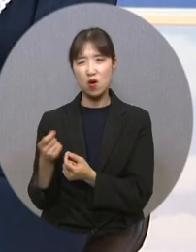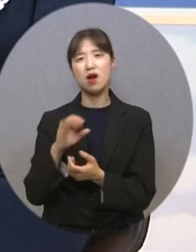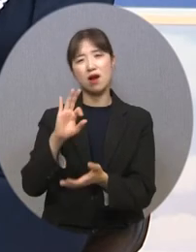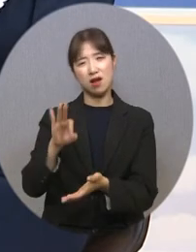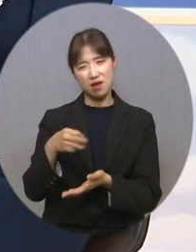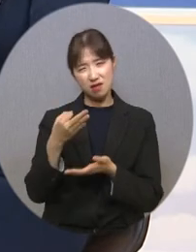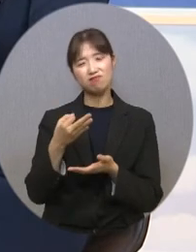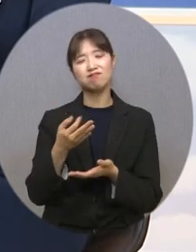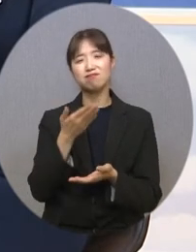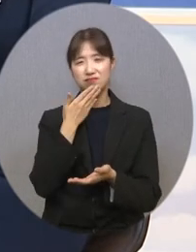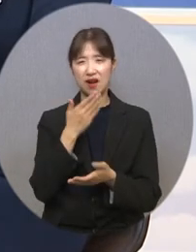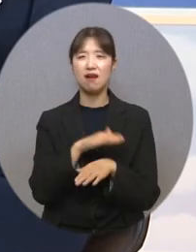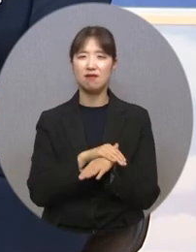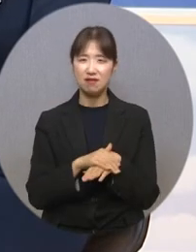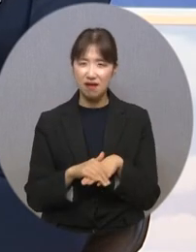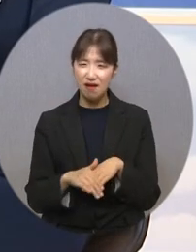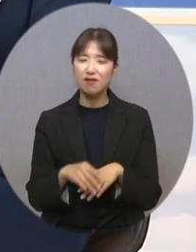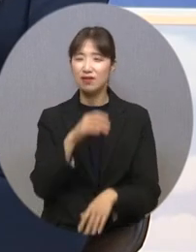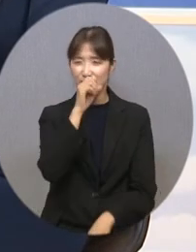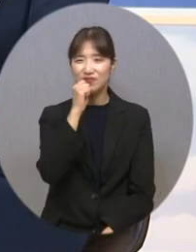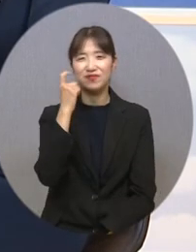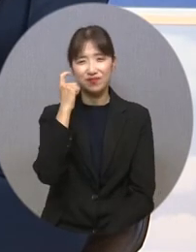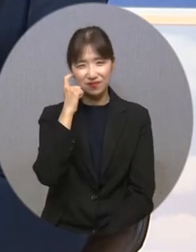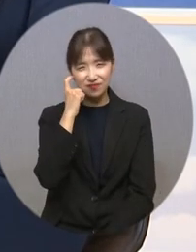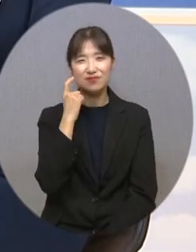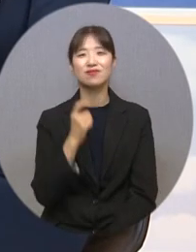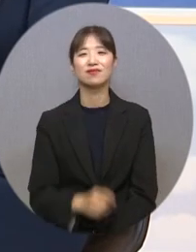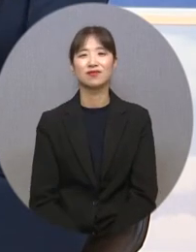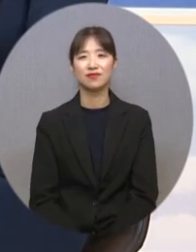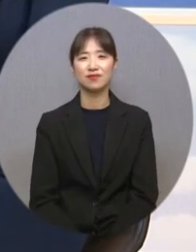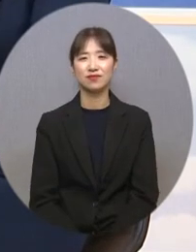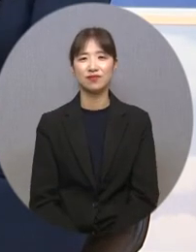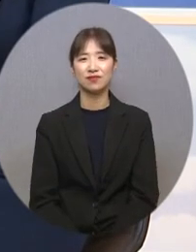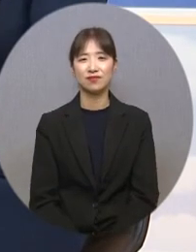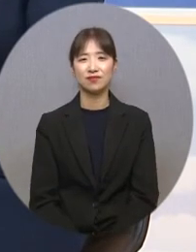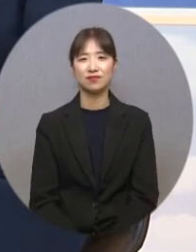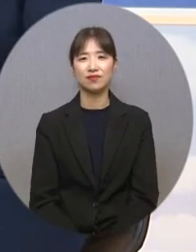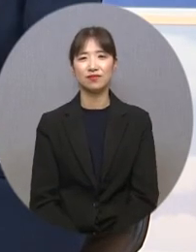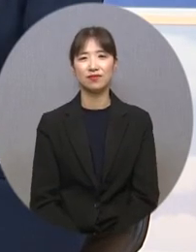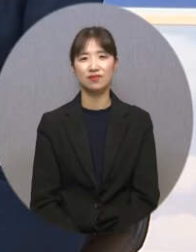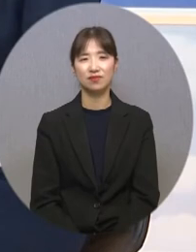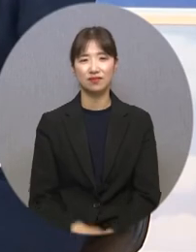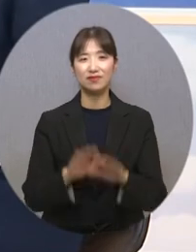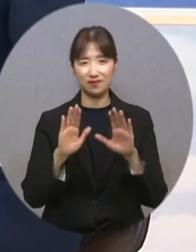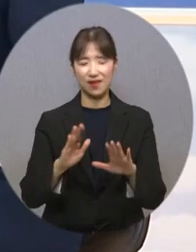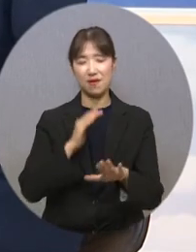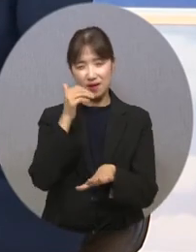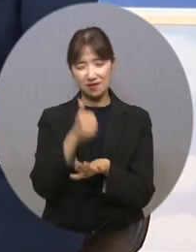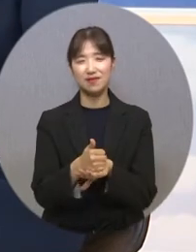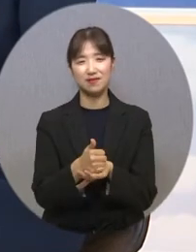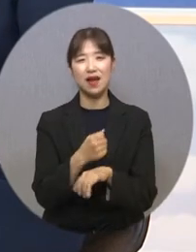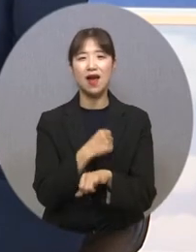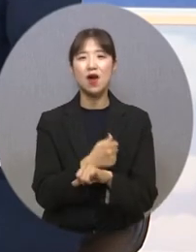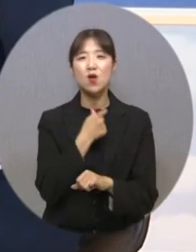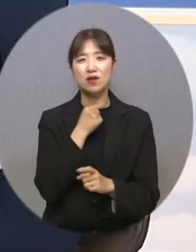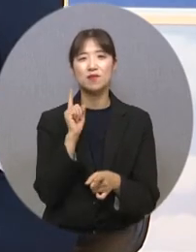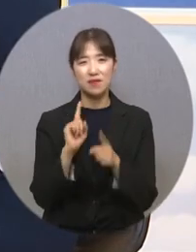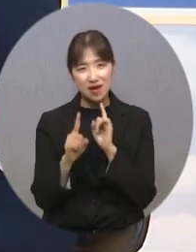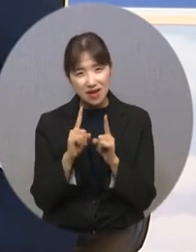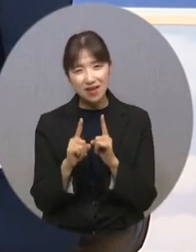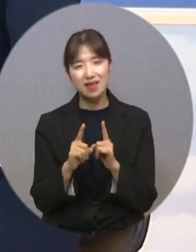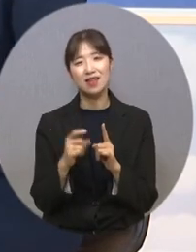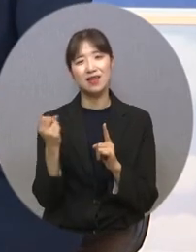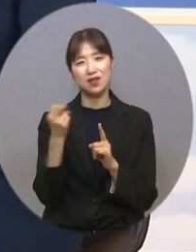구조가 이루어졌으면 참 좋겠다 하는 생각들을 해봅니다. 네. 자, 이제 끝으로 하고 싶은